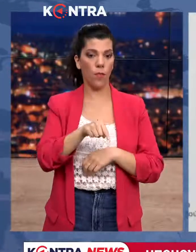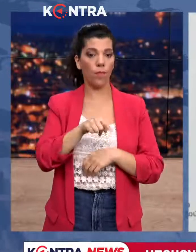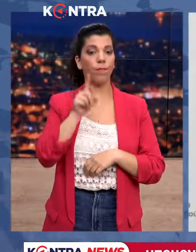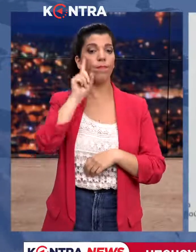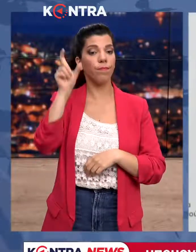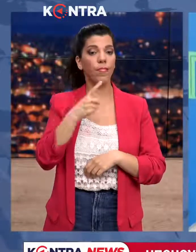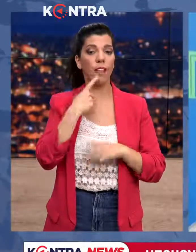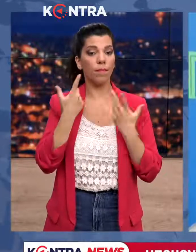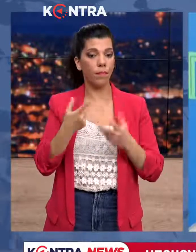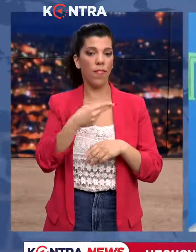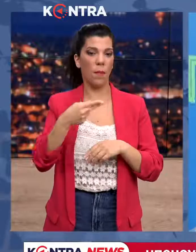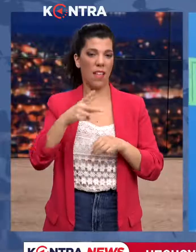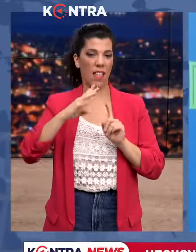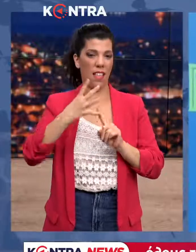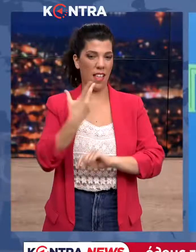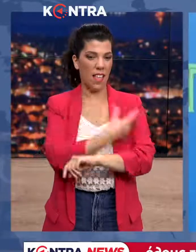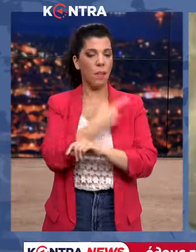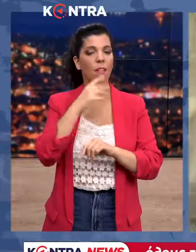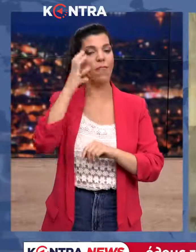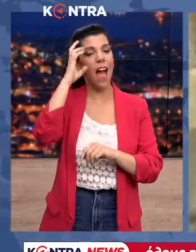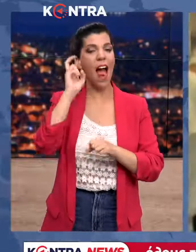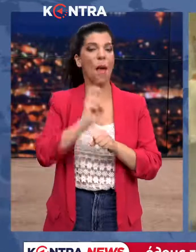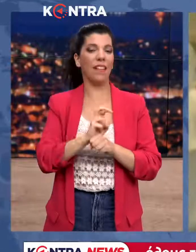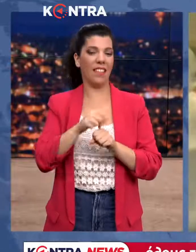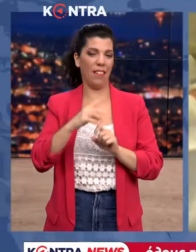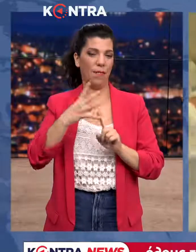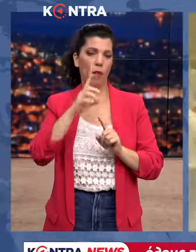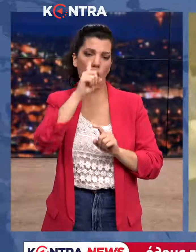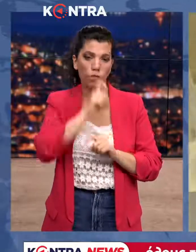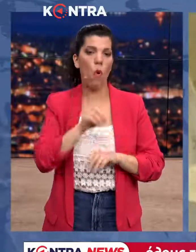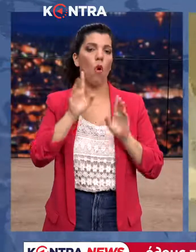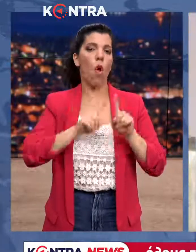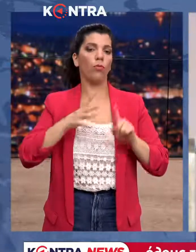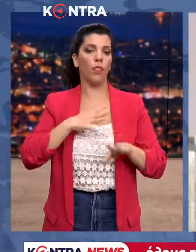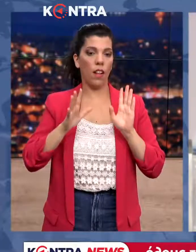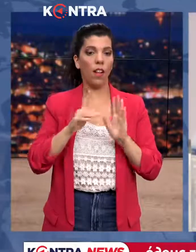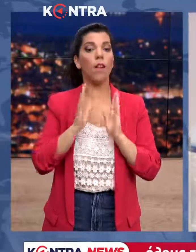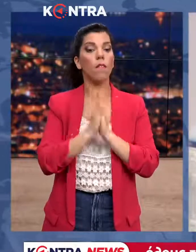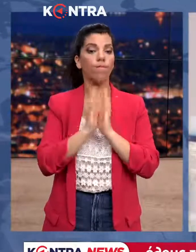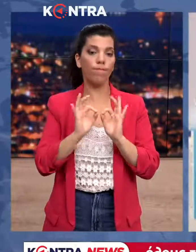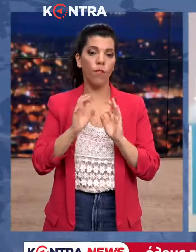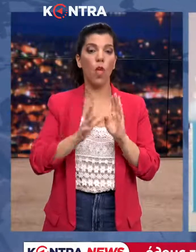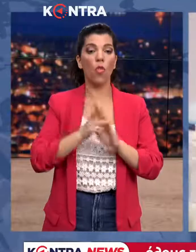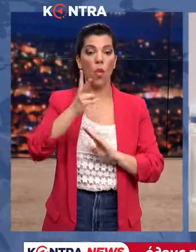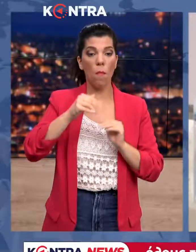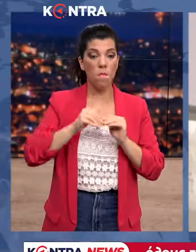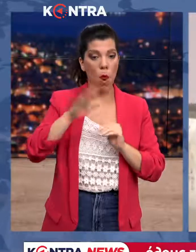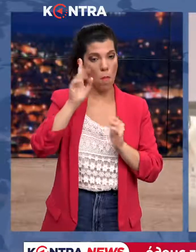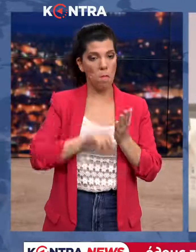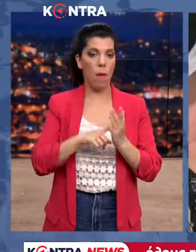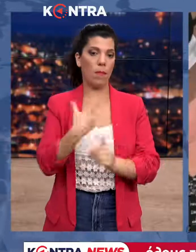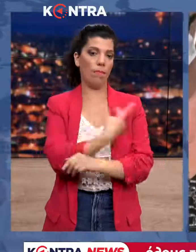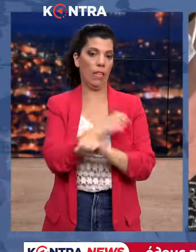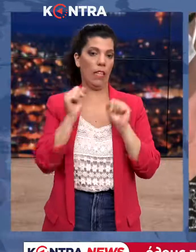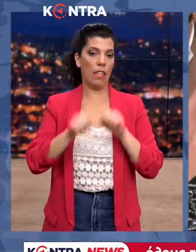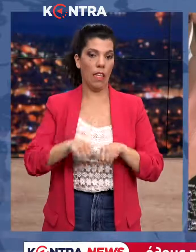διευκρίνισε πως η αναμνηστική δόση θα αφορά όλους τους πολίτες καθώς η σύσταση είναι ότι πρέπει να γίνεται από τα 12 όπως είπε